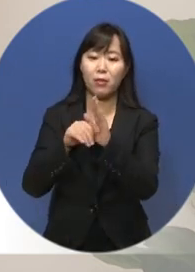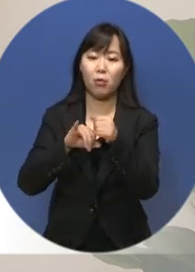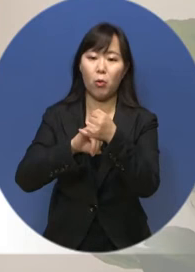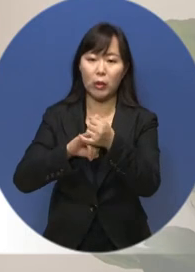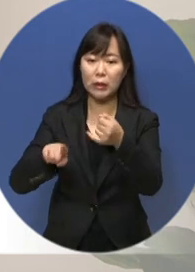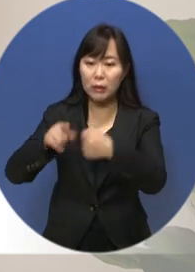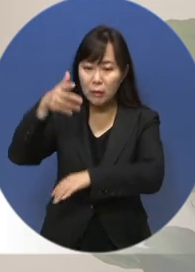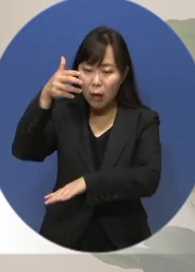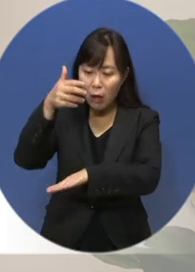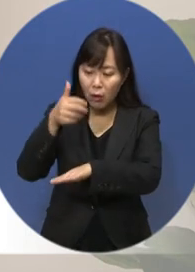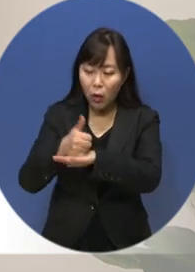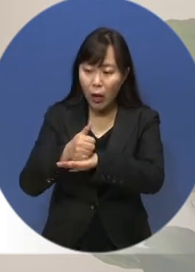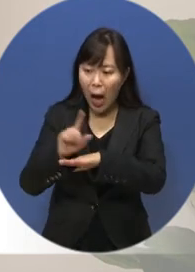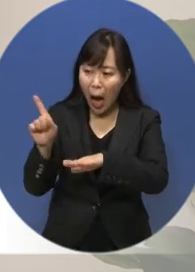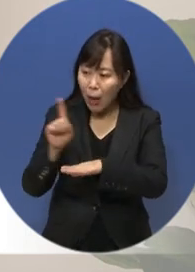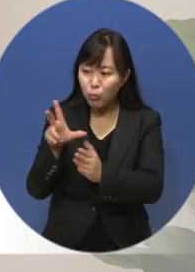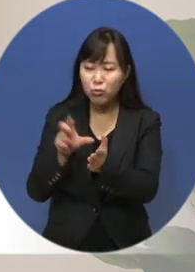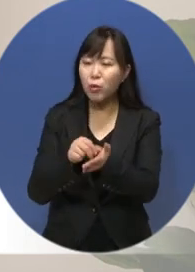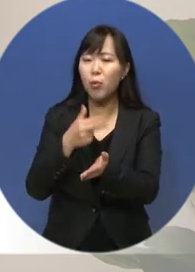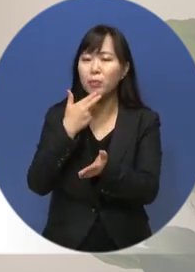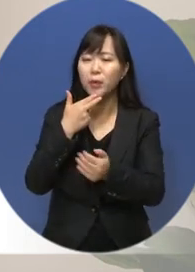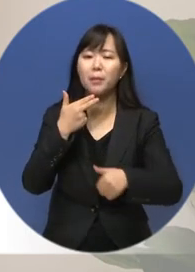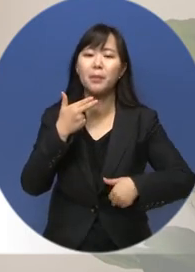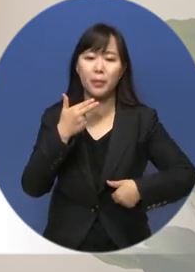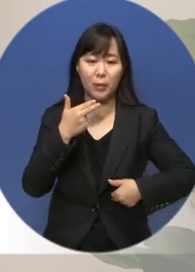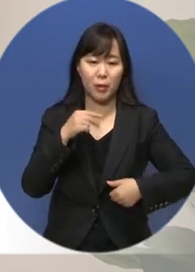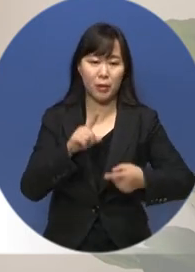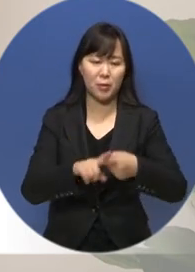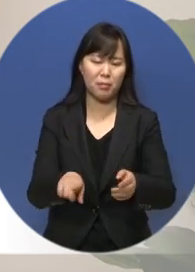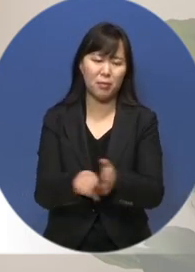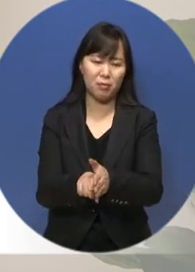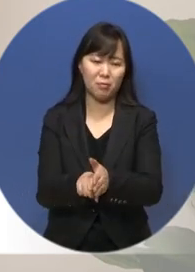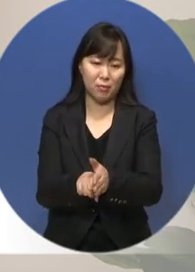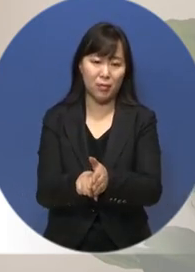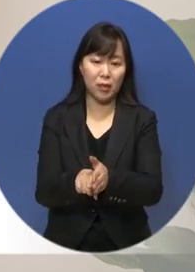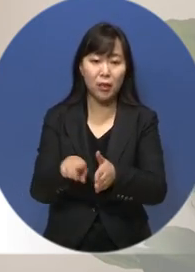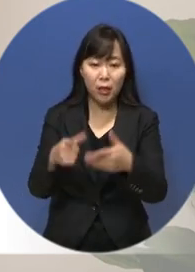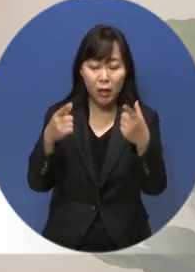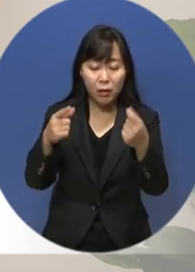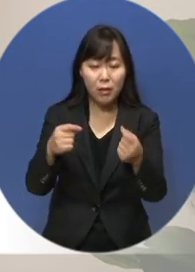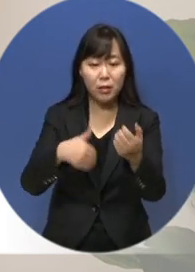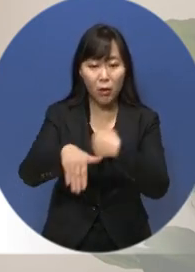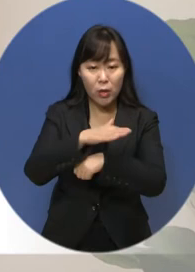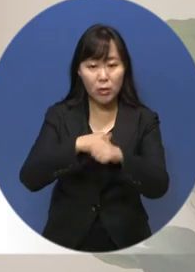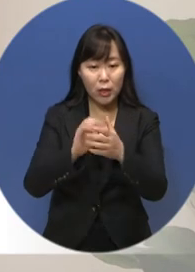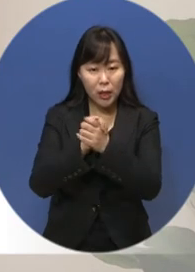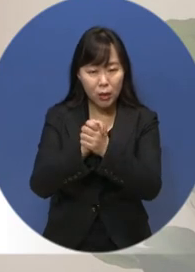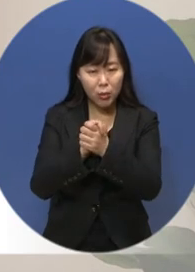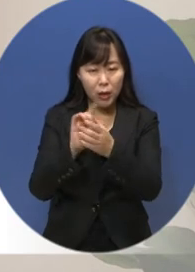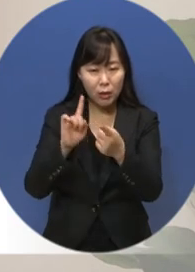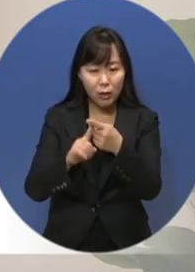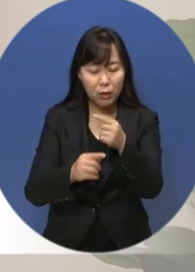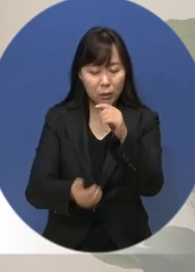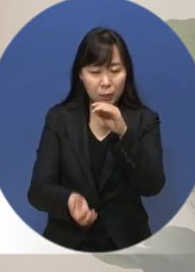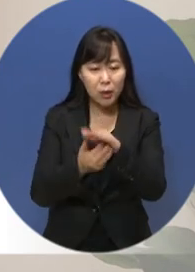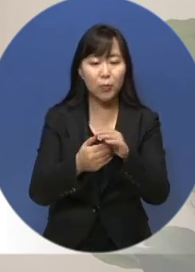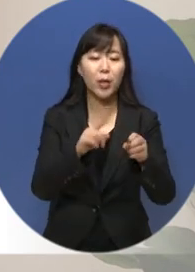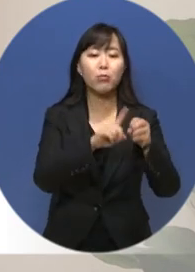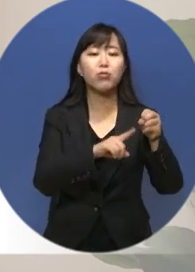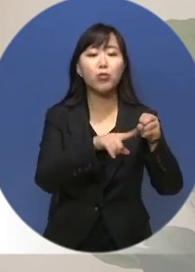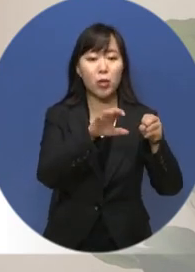반드시 그 결과까지 무탈할 것임을 믿는 것입니다. 이런 차원에서의 기도의 성취는